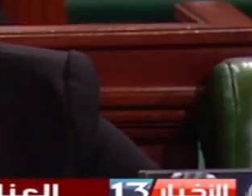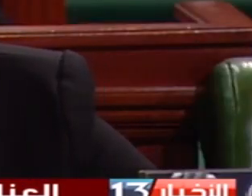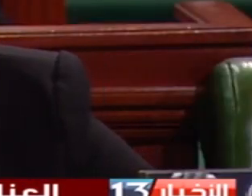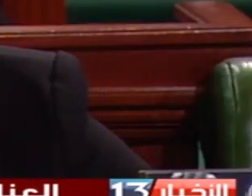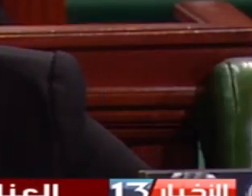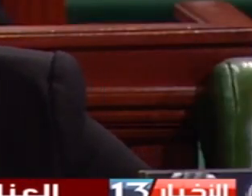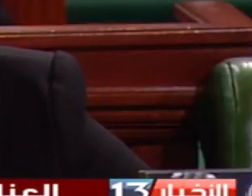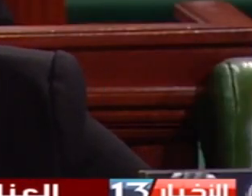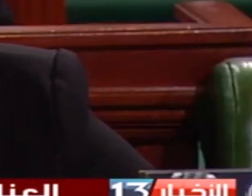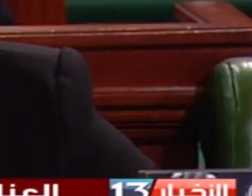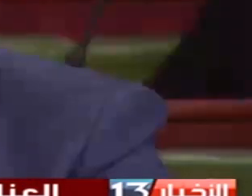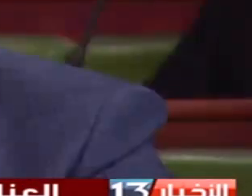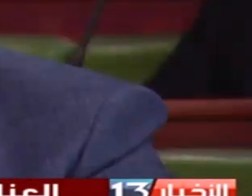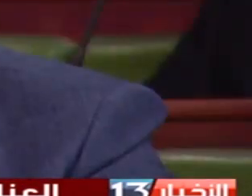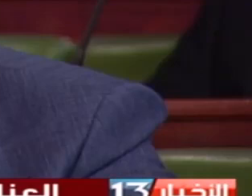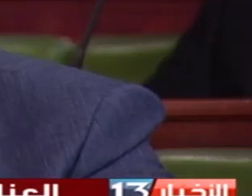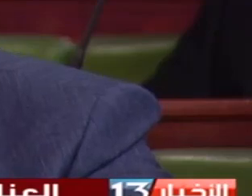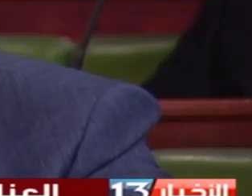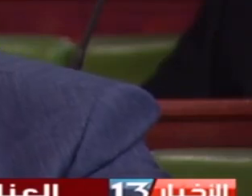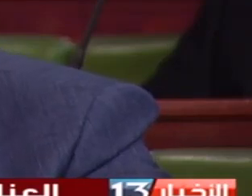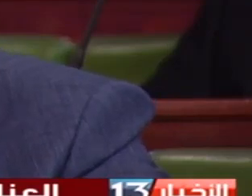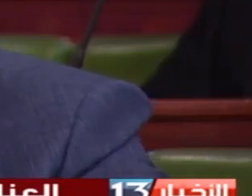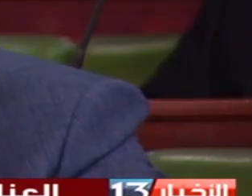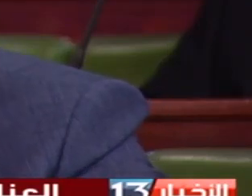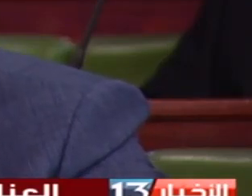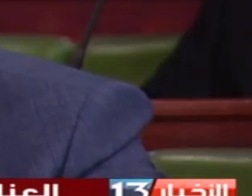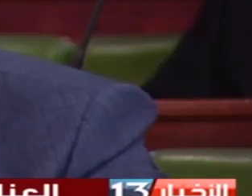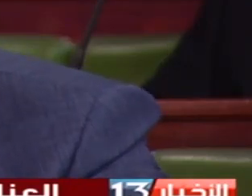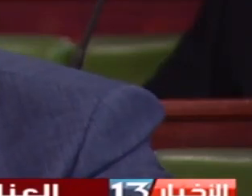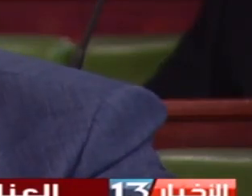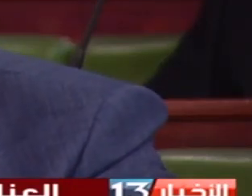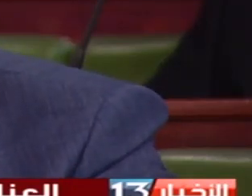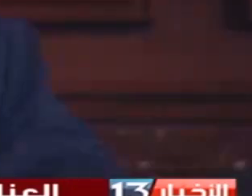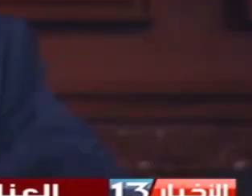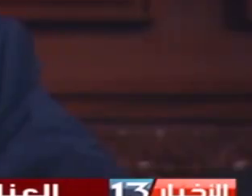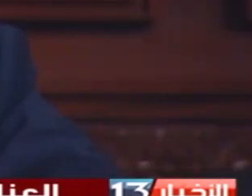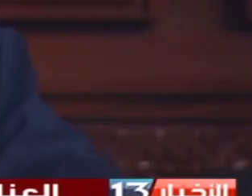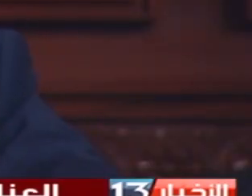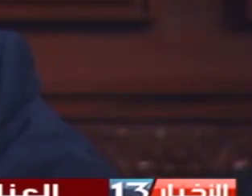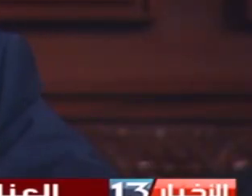تدخلات عدد من اعضاء مجلس النواب الشعب في جلسه